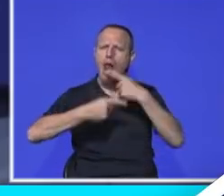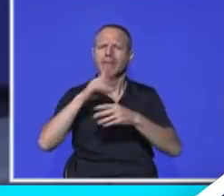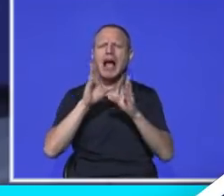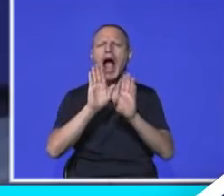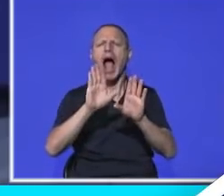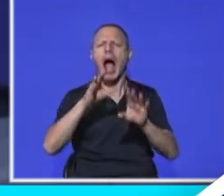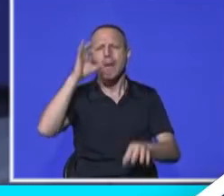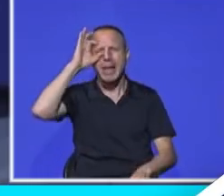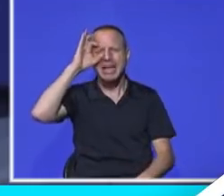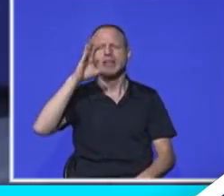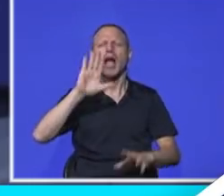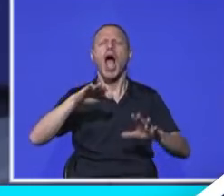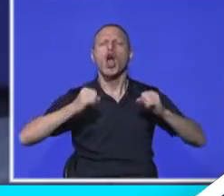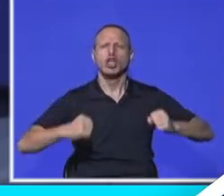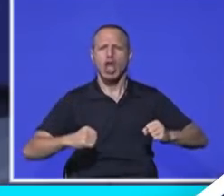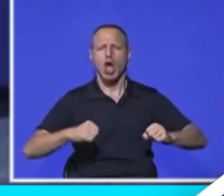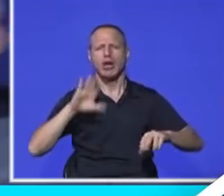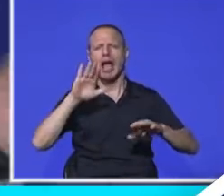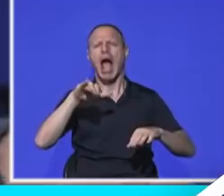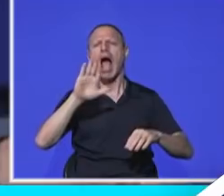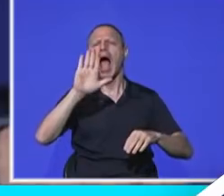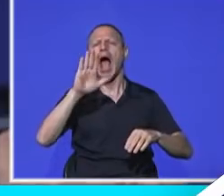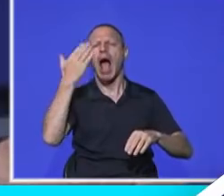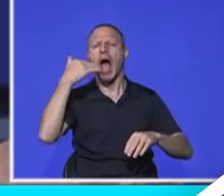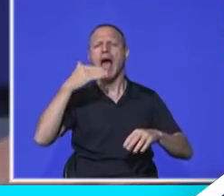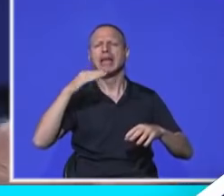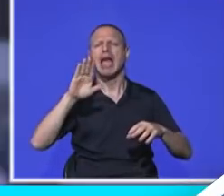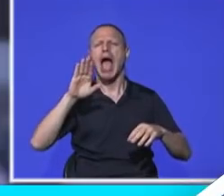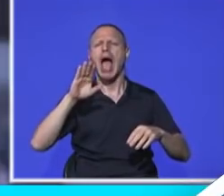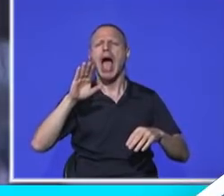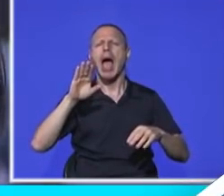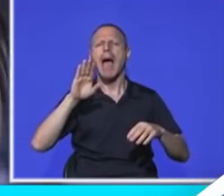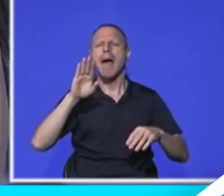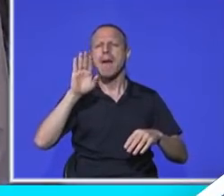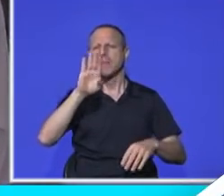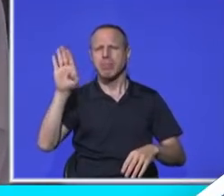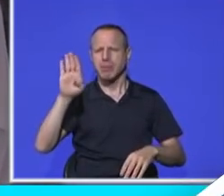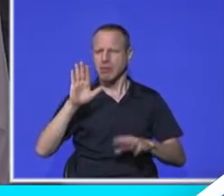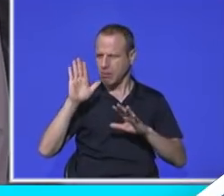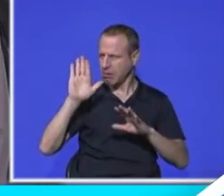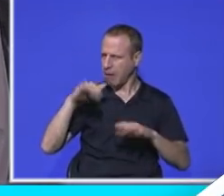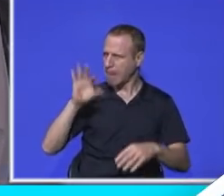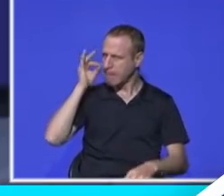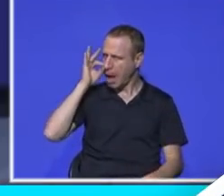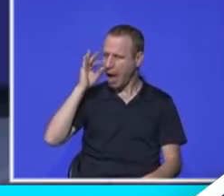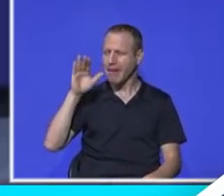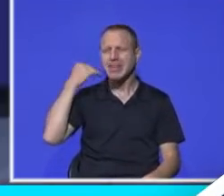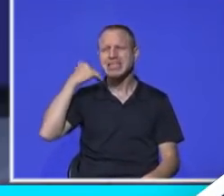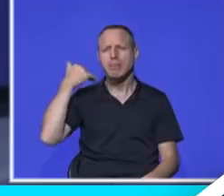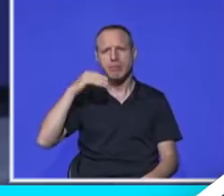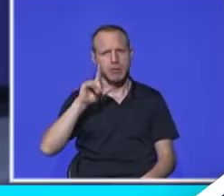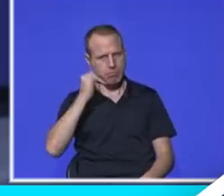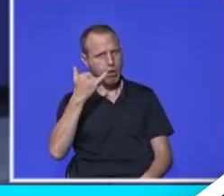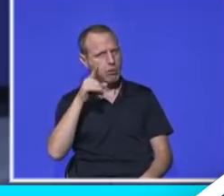עם בגין, כך היה עם שרון, כך היה עם נתניהו. ככה היה עם ציפי לבני וכך היה עם אהוד ברק, להזכיר. נכון. אבל הם לא מתוך